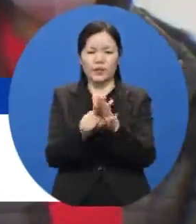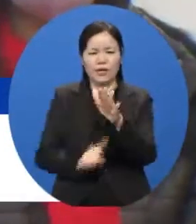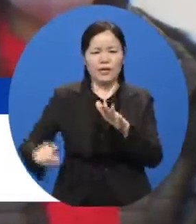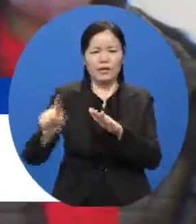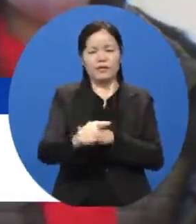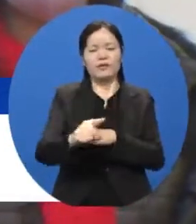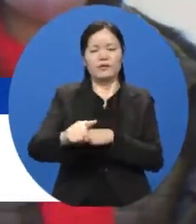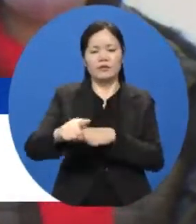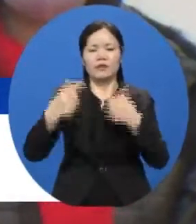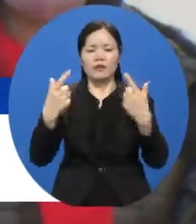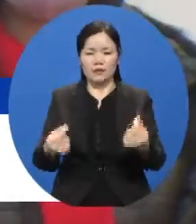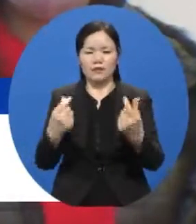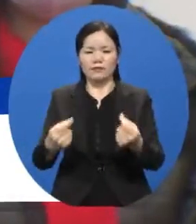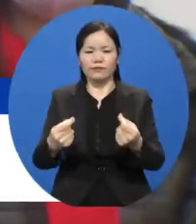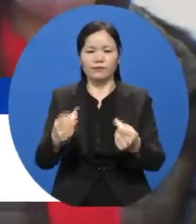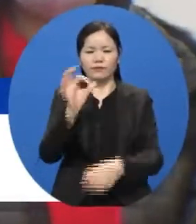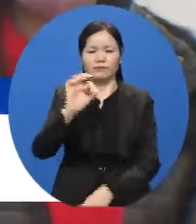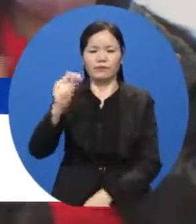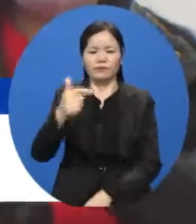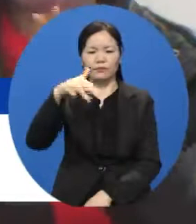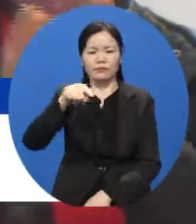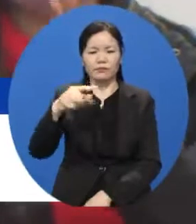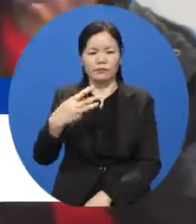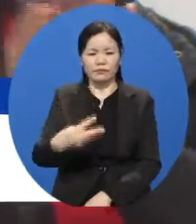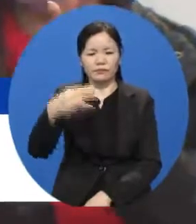위해 진격하신 겁니다.